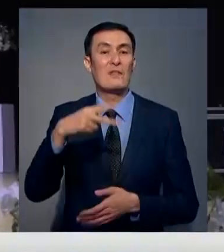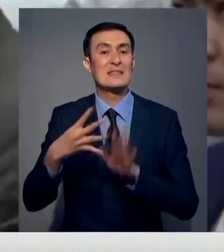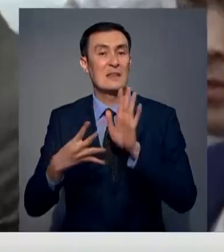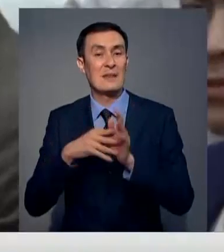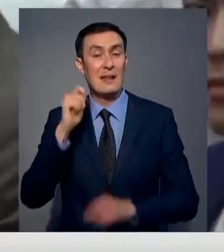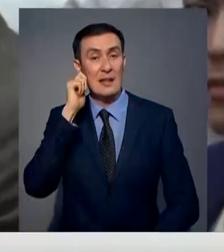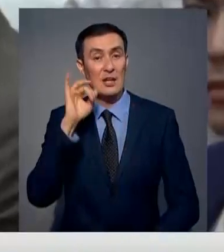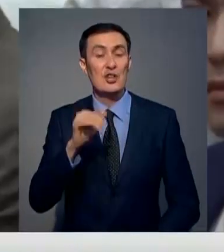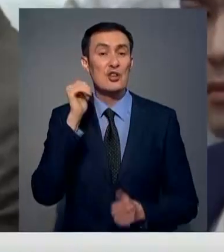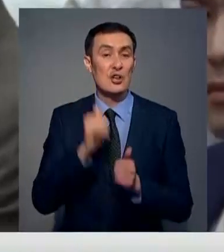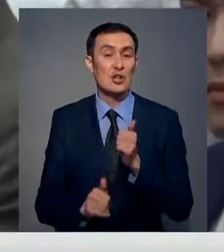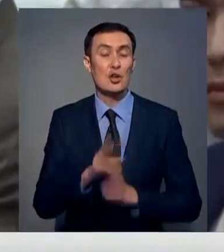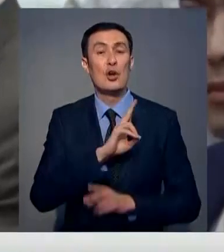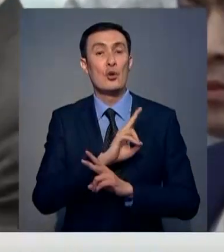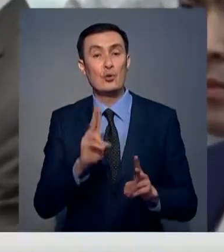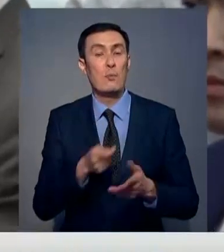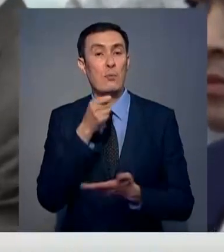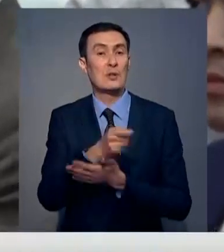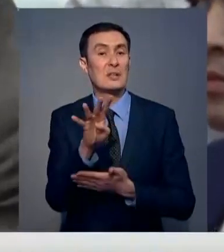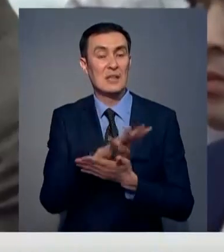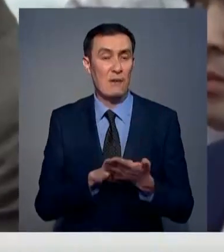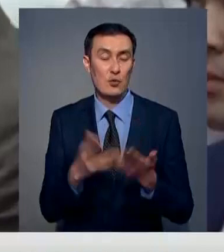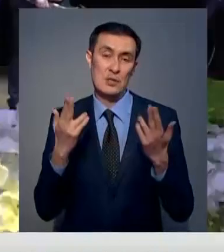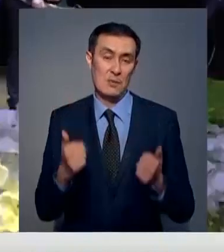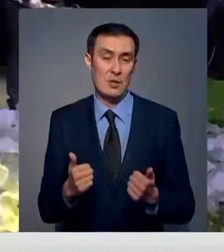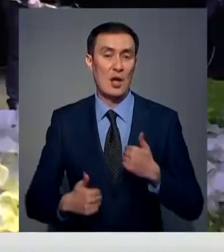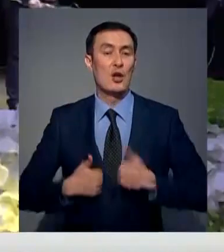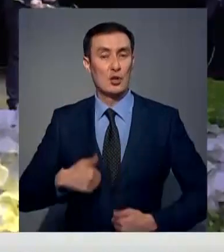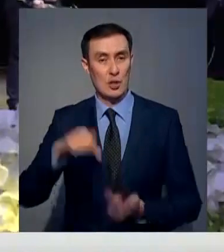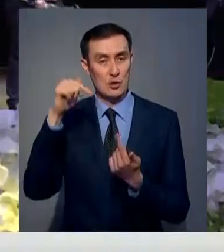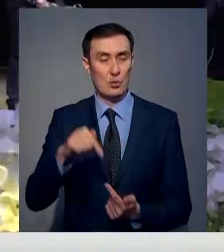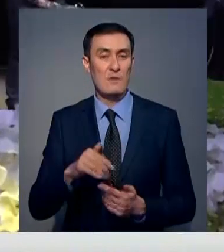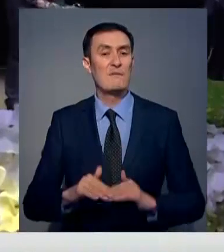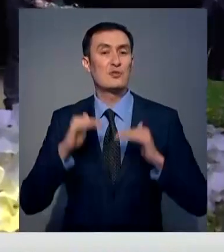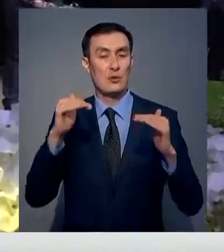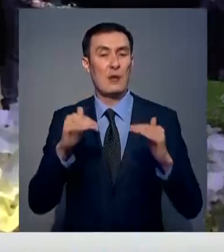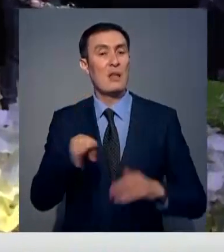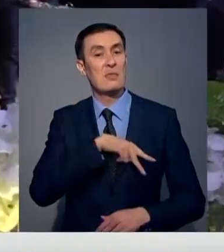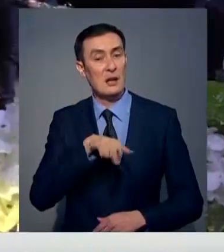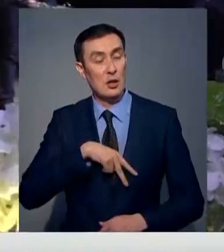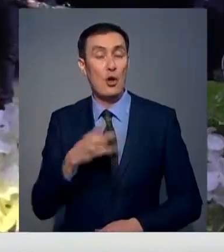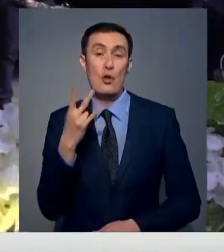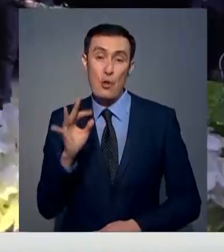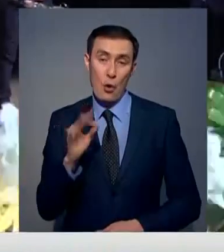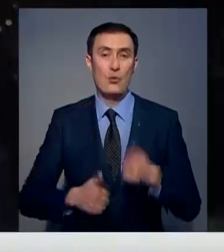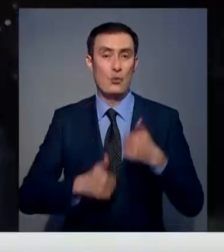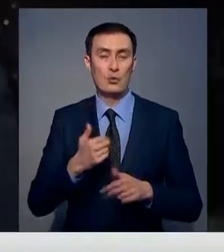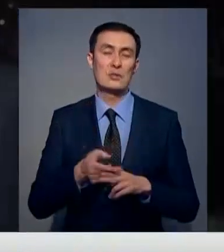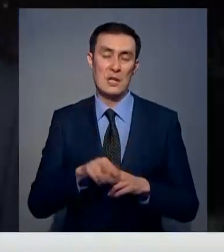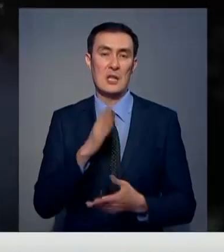29 лет. И каждый, кто подал заявку, несомненно, достоин самых высоких наград. Но конкурс есть конкурс.